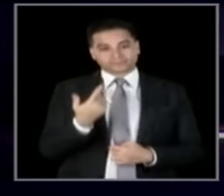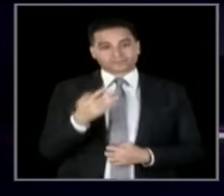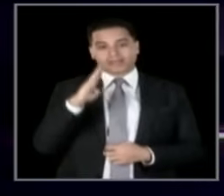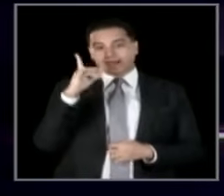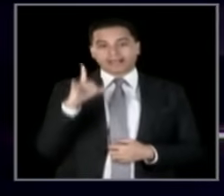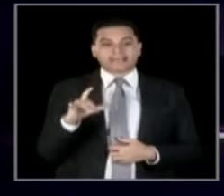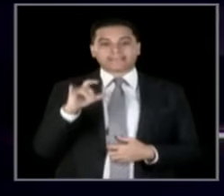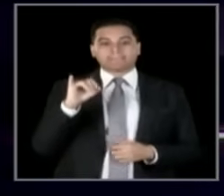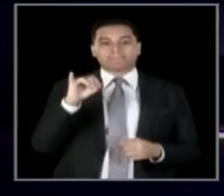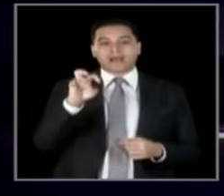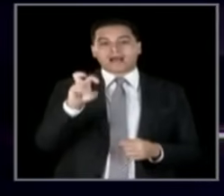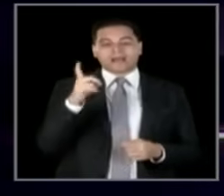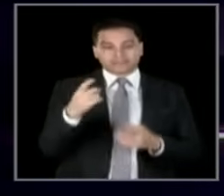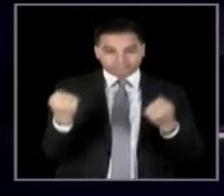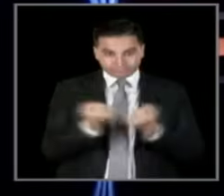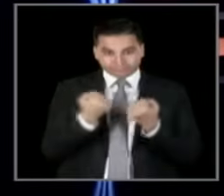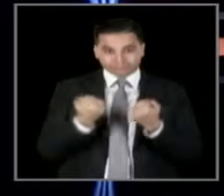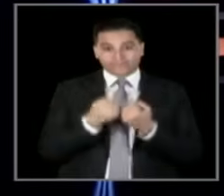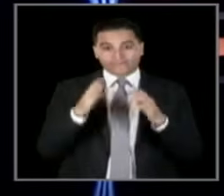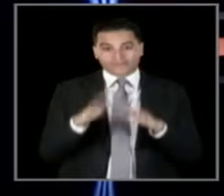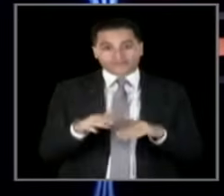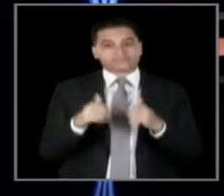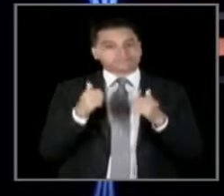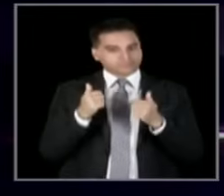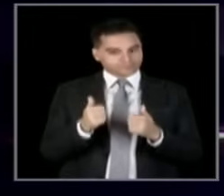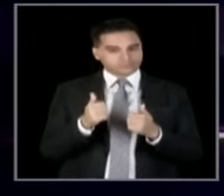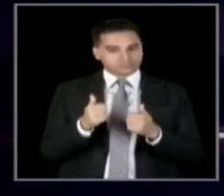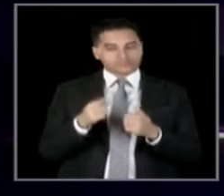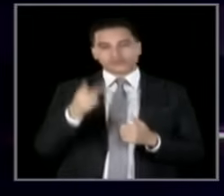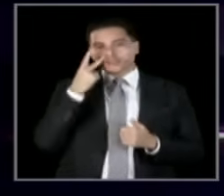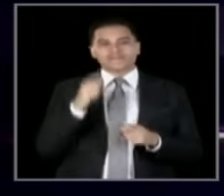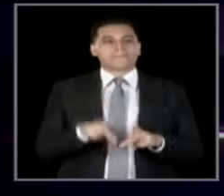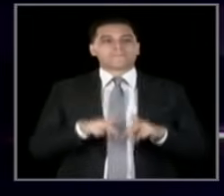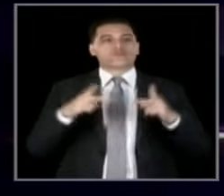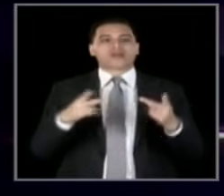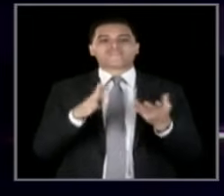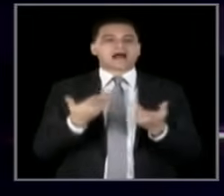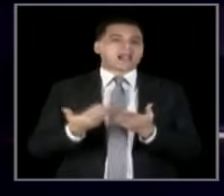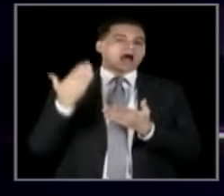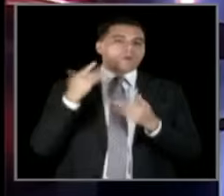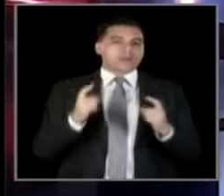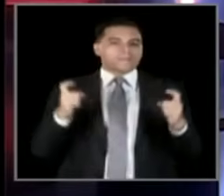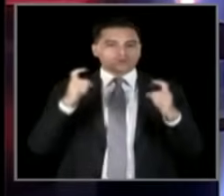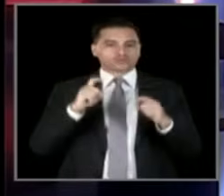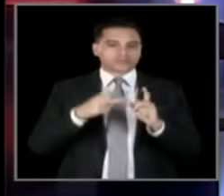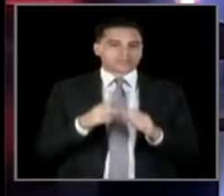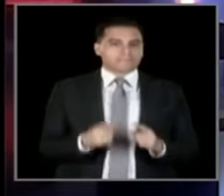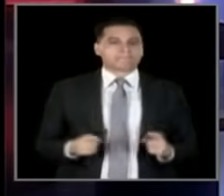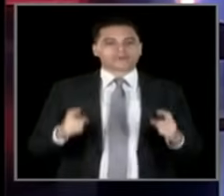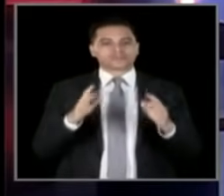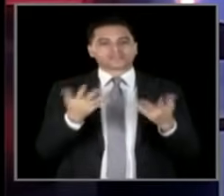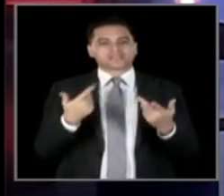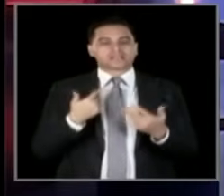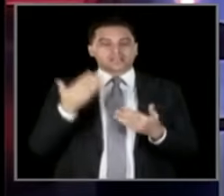كريمة استعديته؟ ايه المختلف ما بين الماتش الاولاني والماتش ده؟ الماتش الاولاني كان